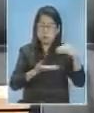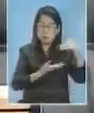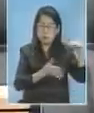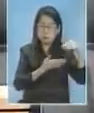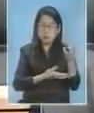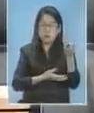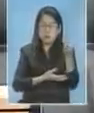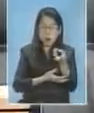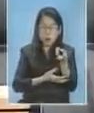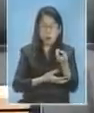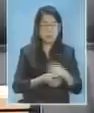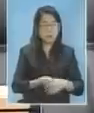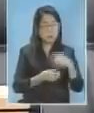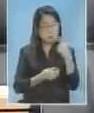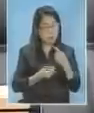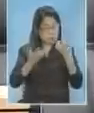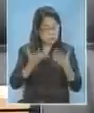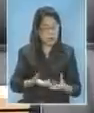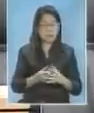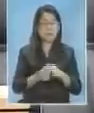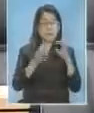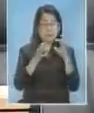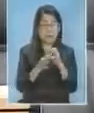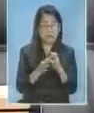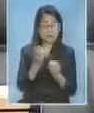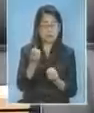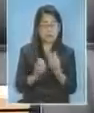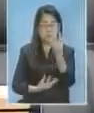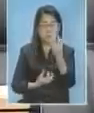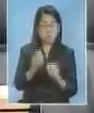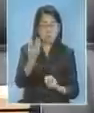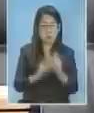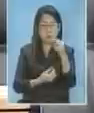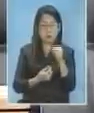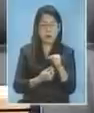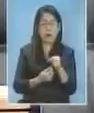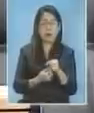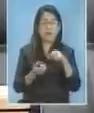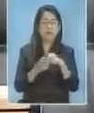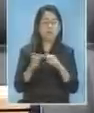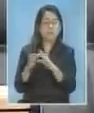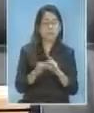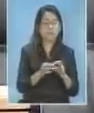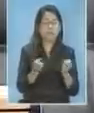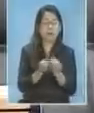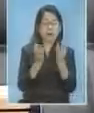มาจากการผลิตที่ได้รับผลพวงกรณีของมหาอุทกภัยปีที่แล้ว